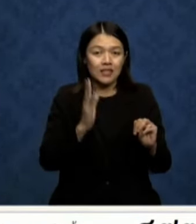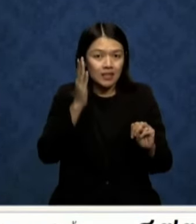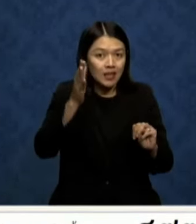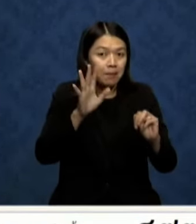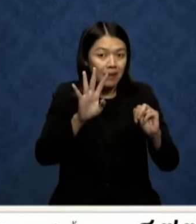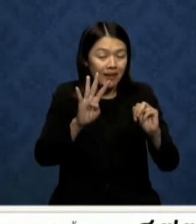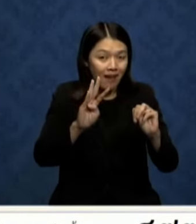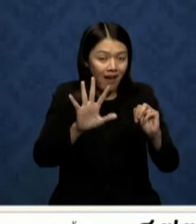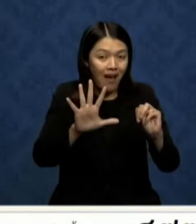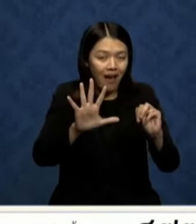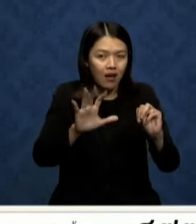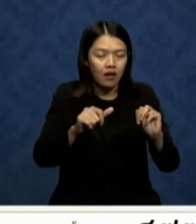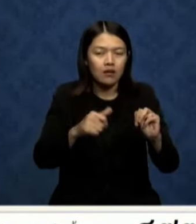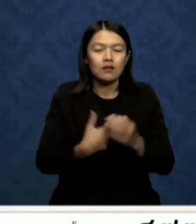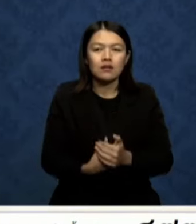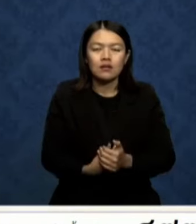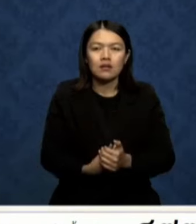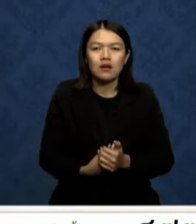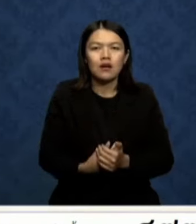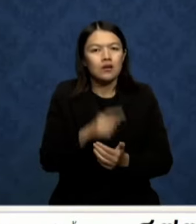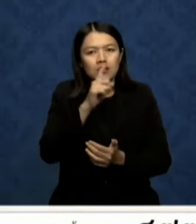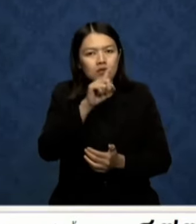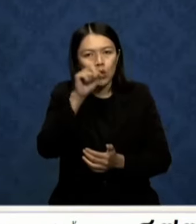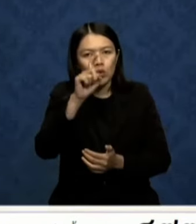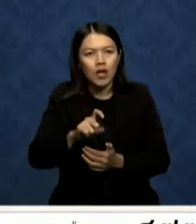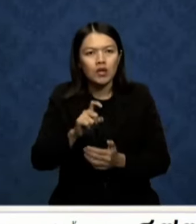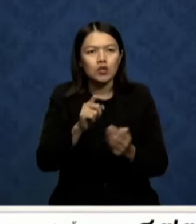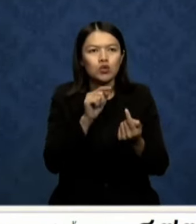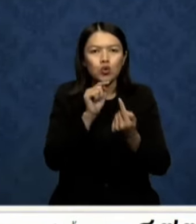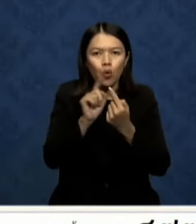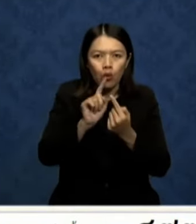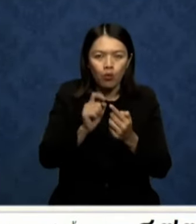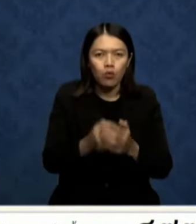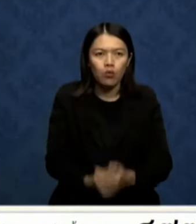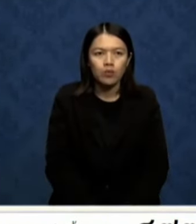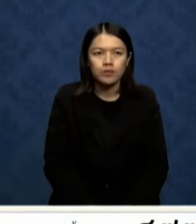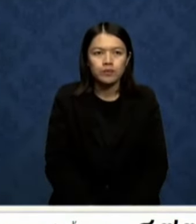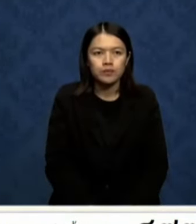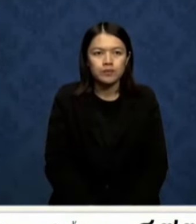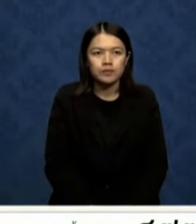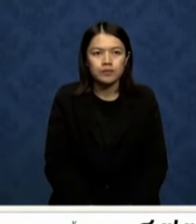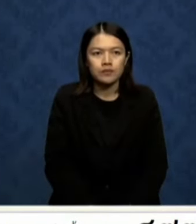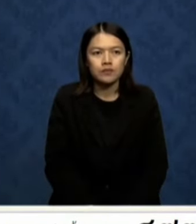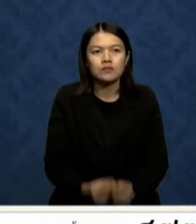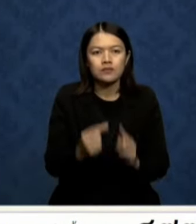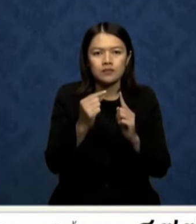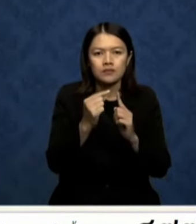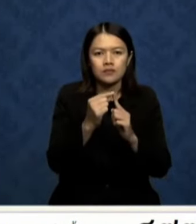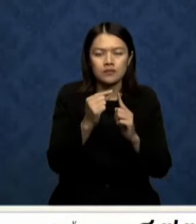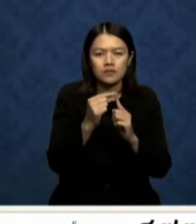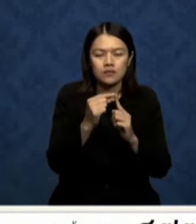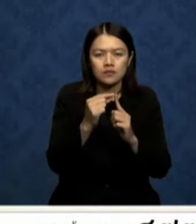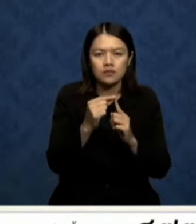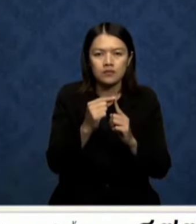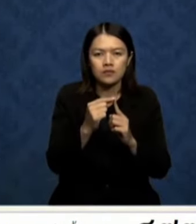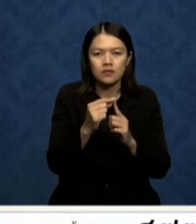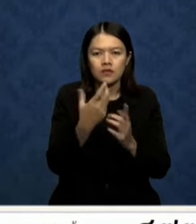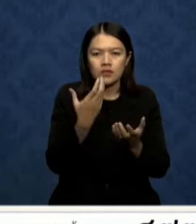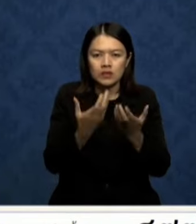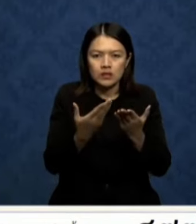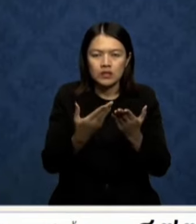ต้องเรียนอย่างนี้ครับว่าสิ่งที่ท่านมีข้อสงสัยอย่างเช่นเรื่องของคำว่าหรือตามที่สำนักงบประมาณจะได้จัดสร